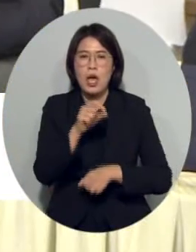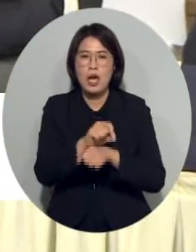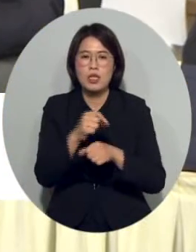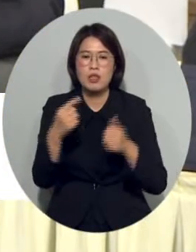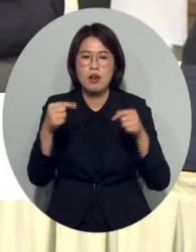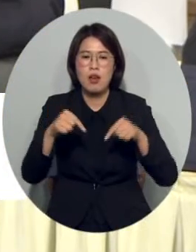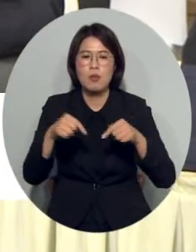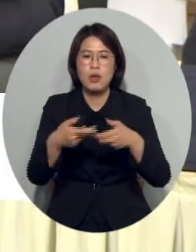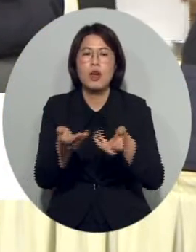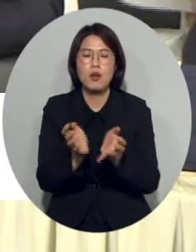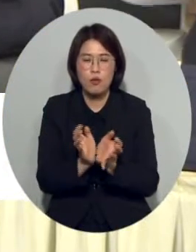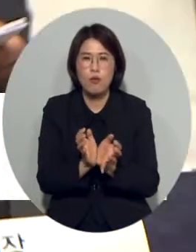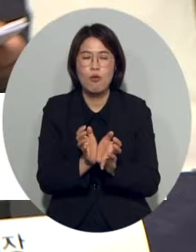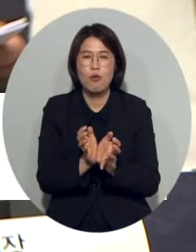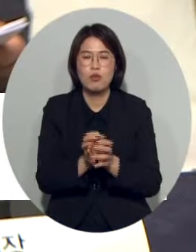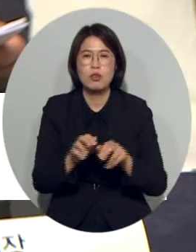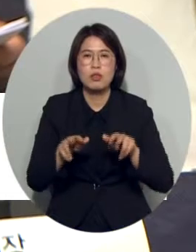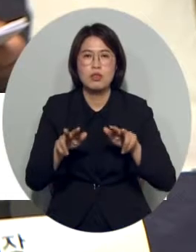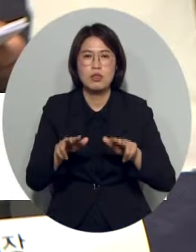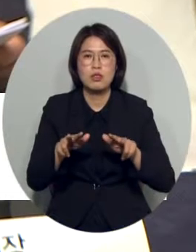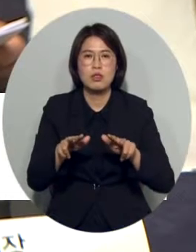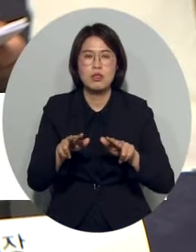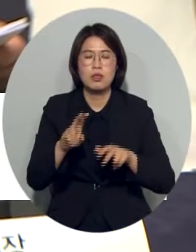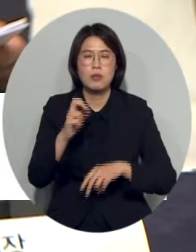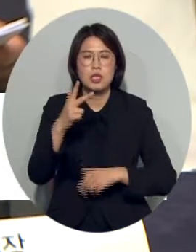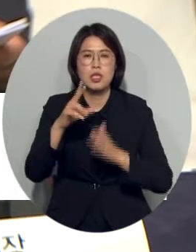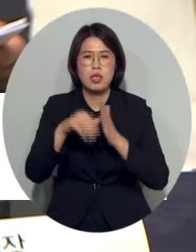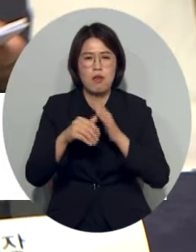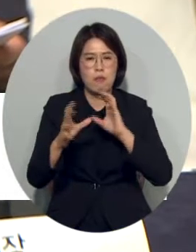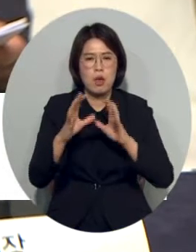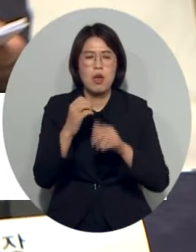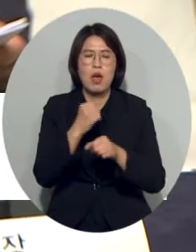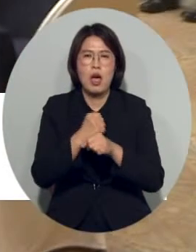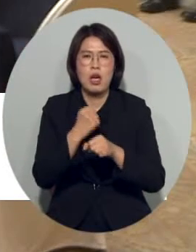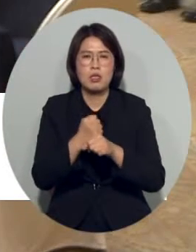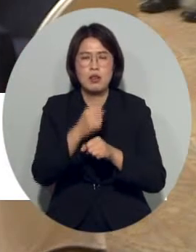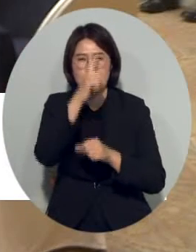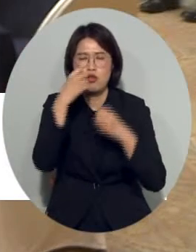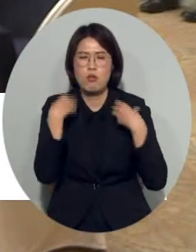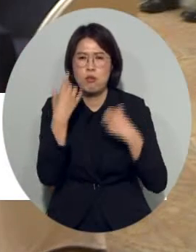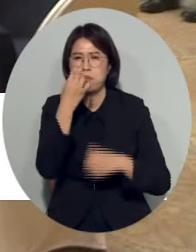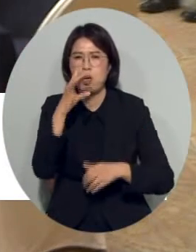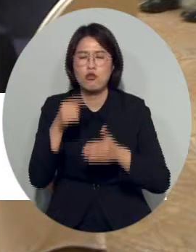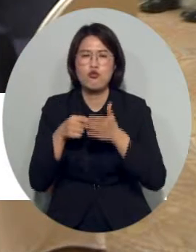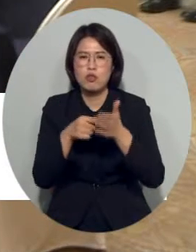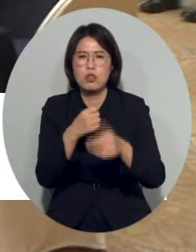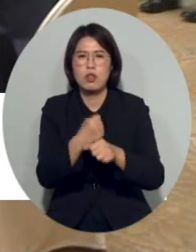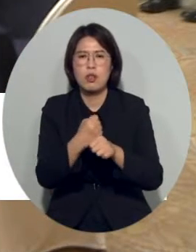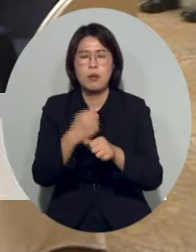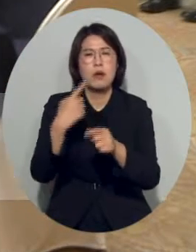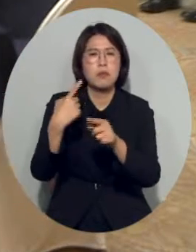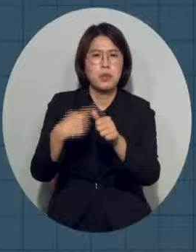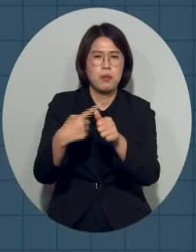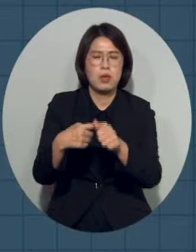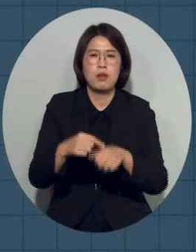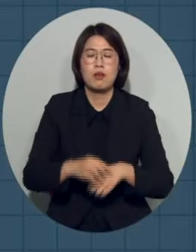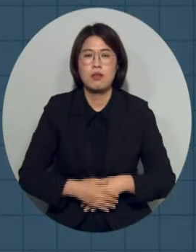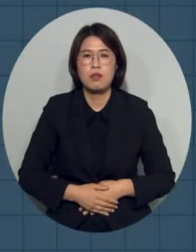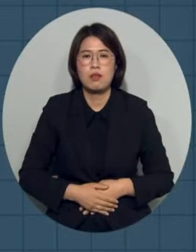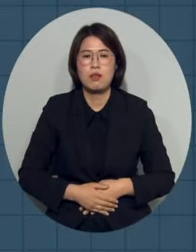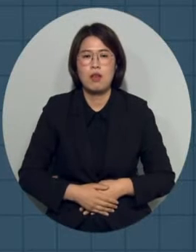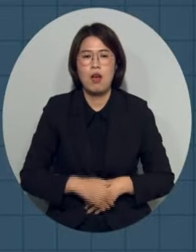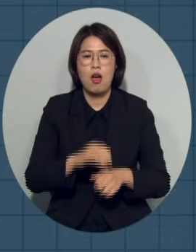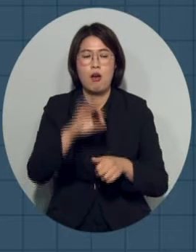22일 회의를 열고 정부가 고준위핵폐기물 정책을 일방적으로 졸속 추진하고 있다고 보냈습니다